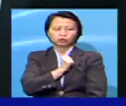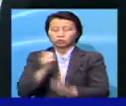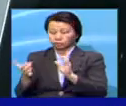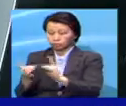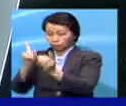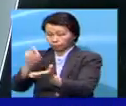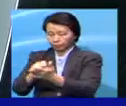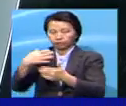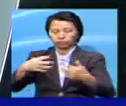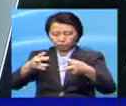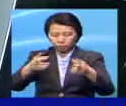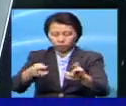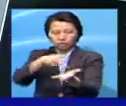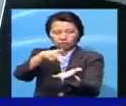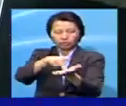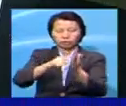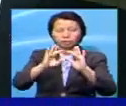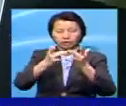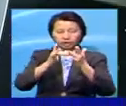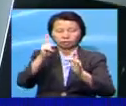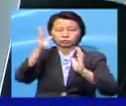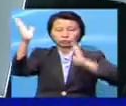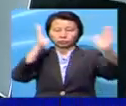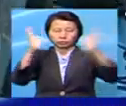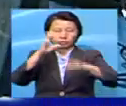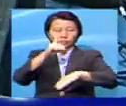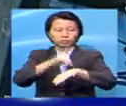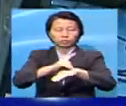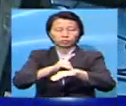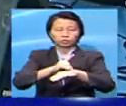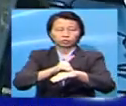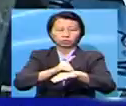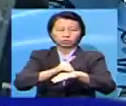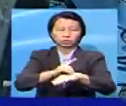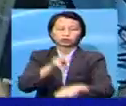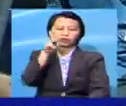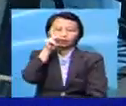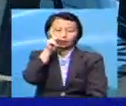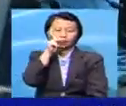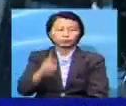pemberita selepas merasmikan pusat internet satu Malaysia, PI1M di Bedong Gurung, Kedah.